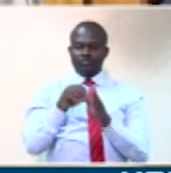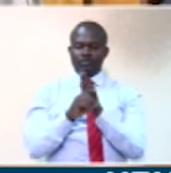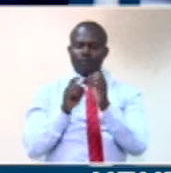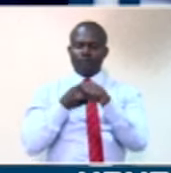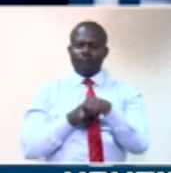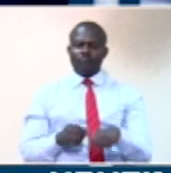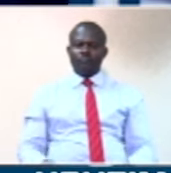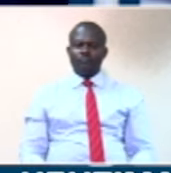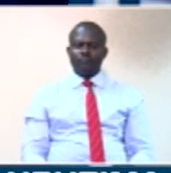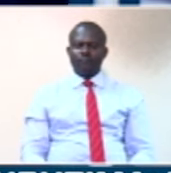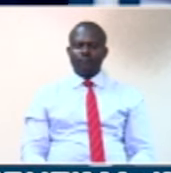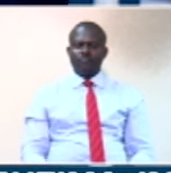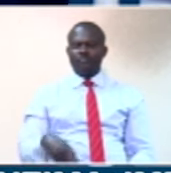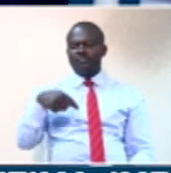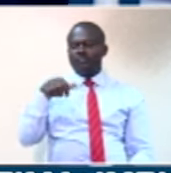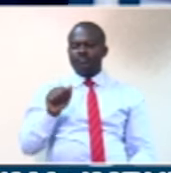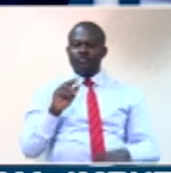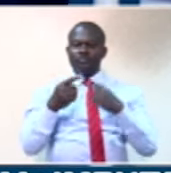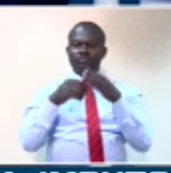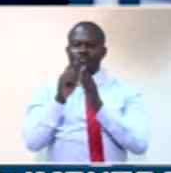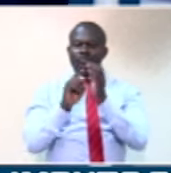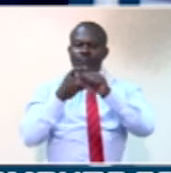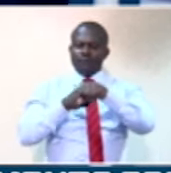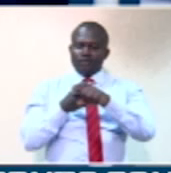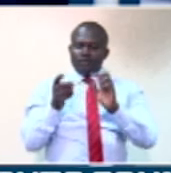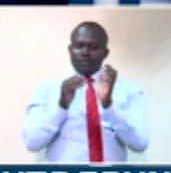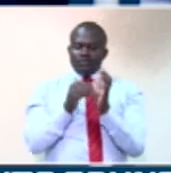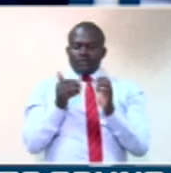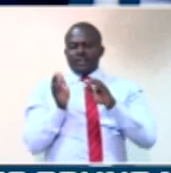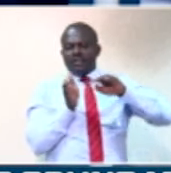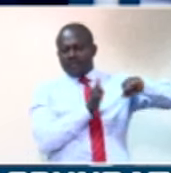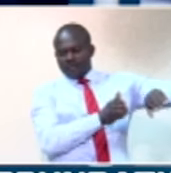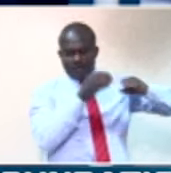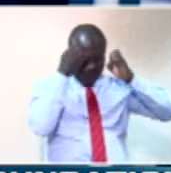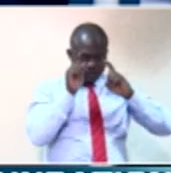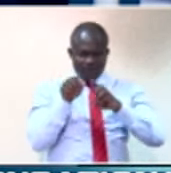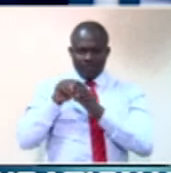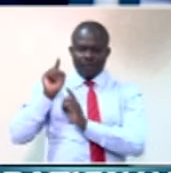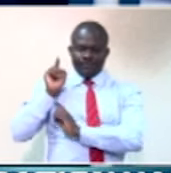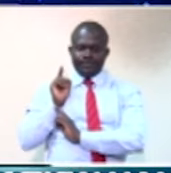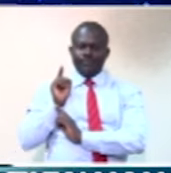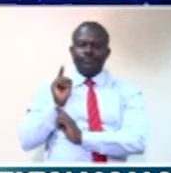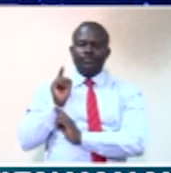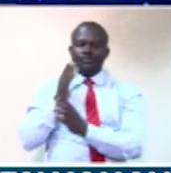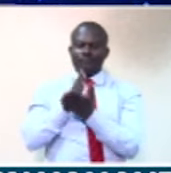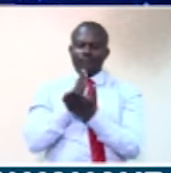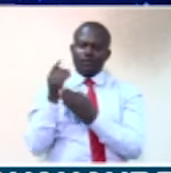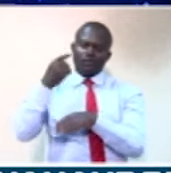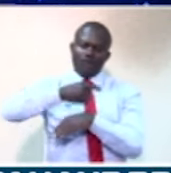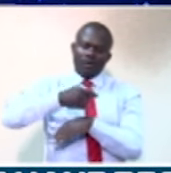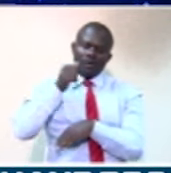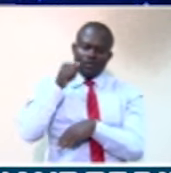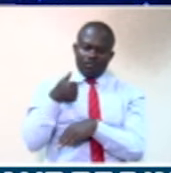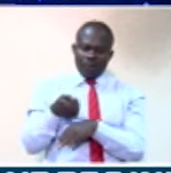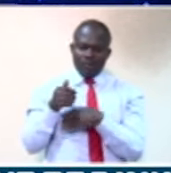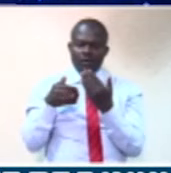ka Musanze. Paul, turacyari mu karere ka Musanze ariko noreka tuve mu burezi tujye mu mutekano. Nibyo Gloria, ku munsi